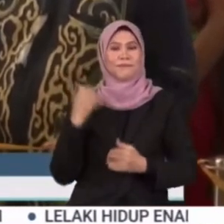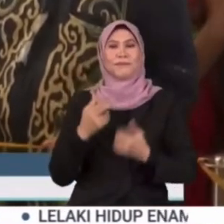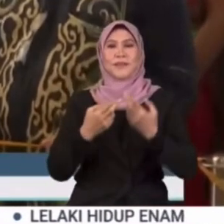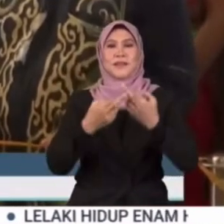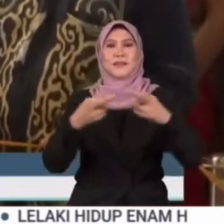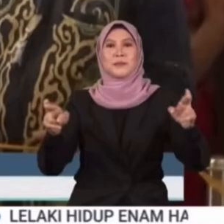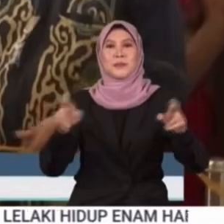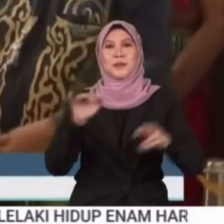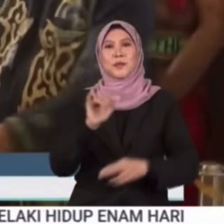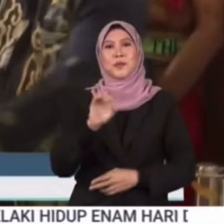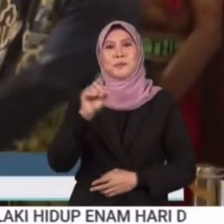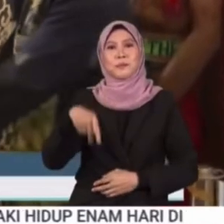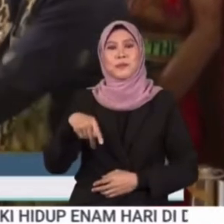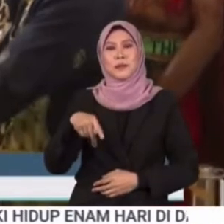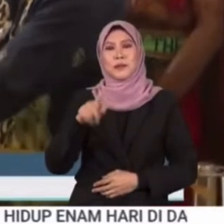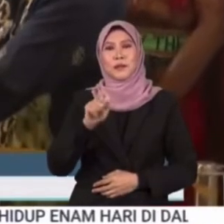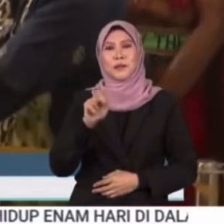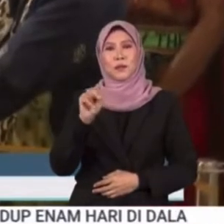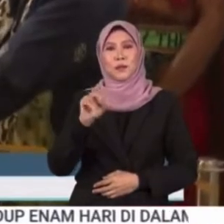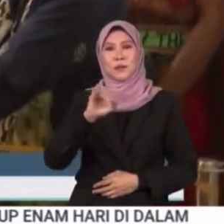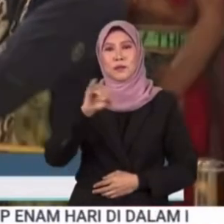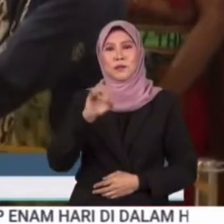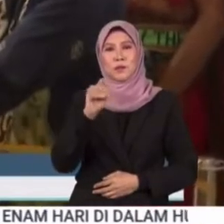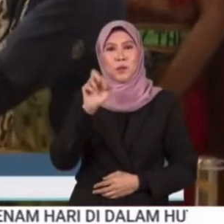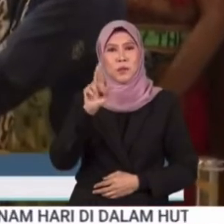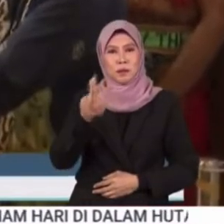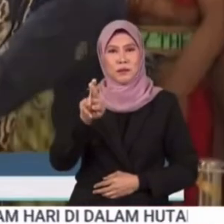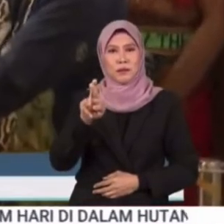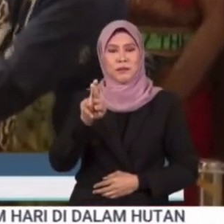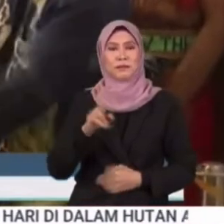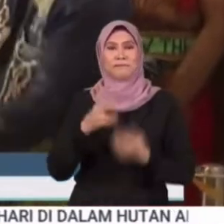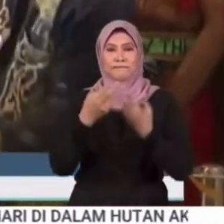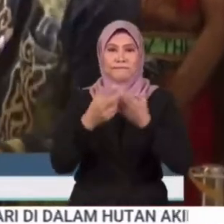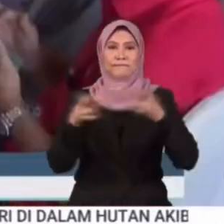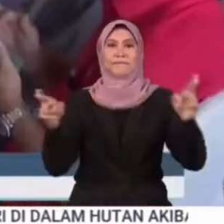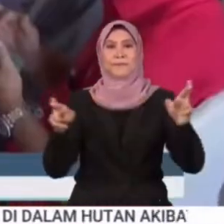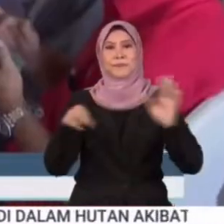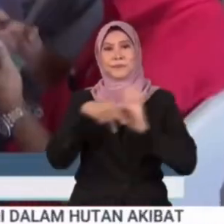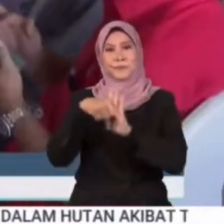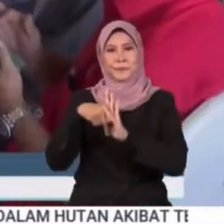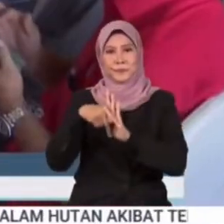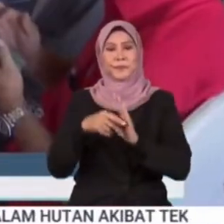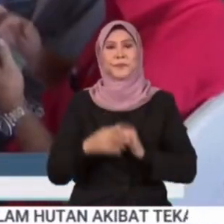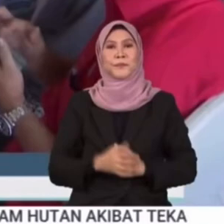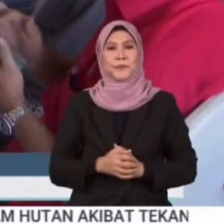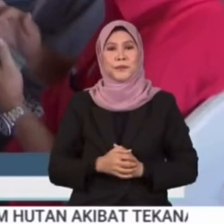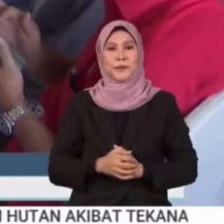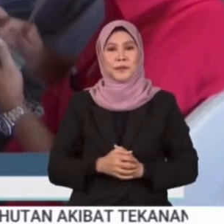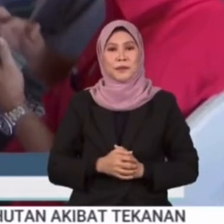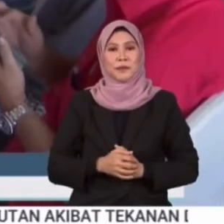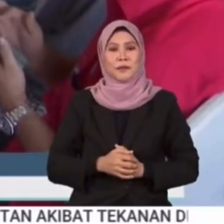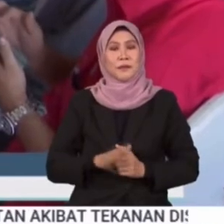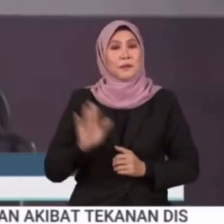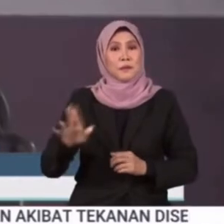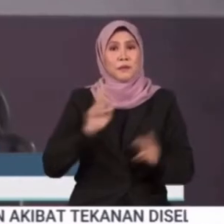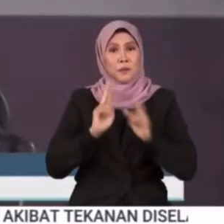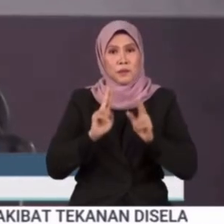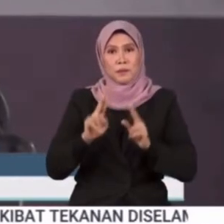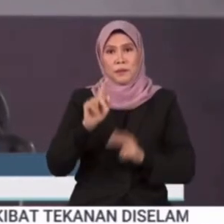yang di petuah negeri Sabah tunduk dan hari ini ketika berucap Roche